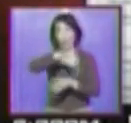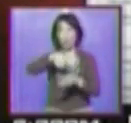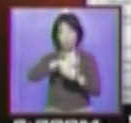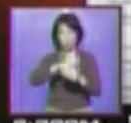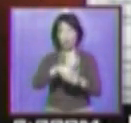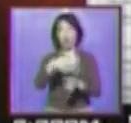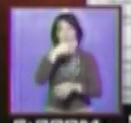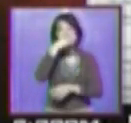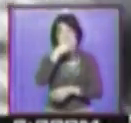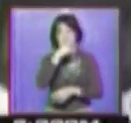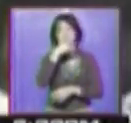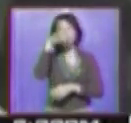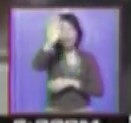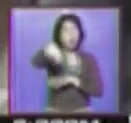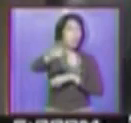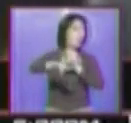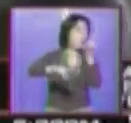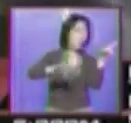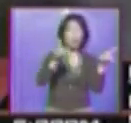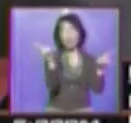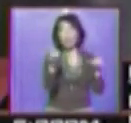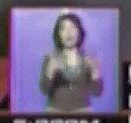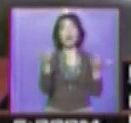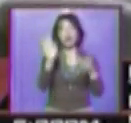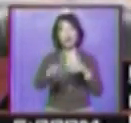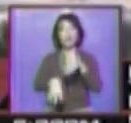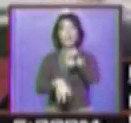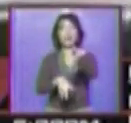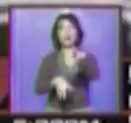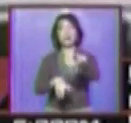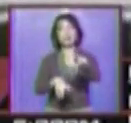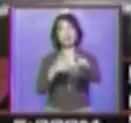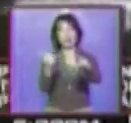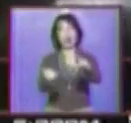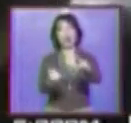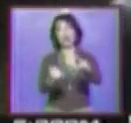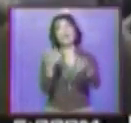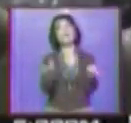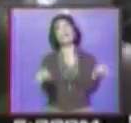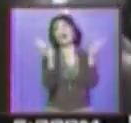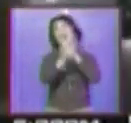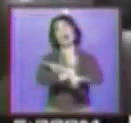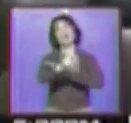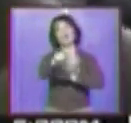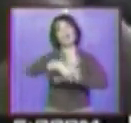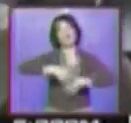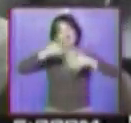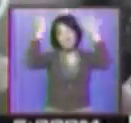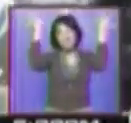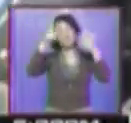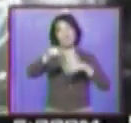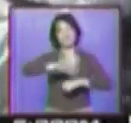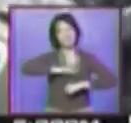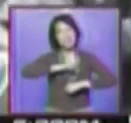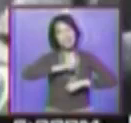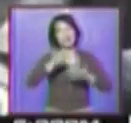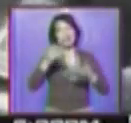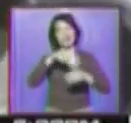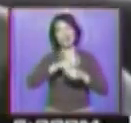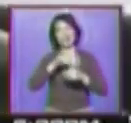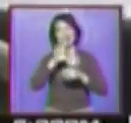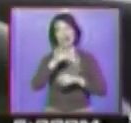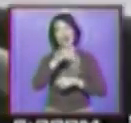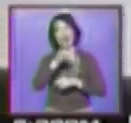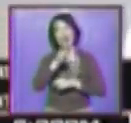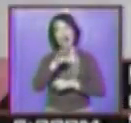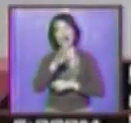traffic enforcer. Pero sa pagkakataong ito, ang enforcer ang nag-amok laban sa isang bus driver sa Calamba, Laguna